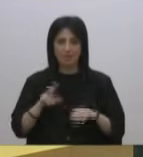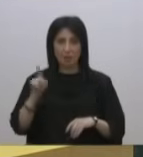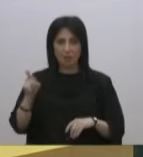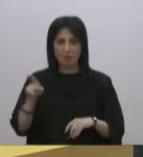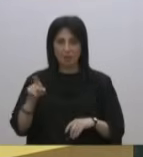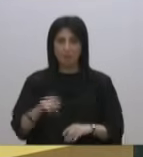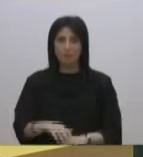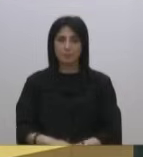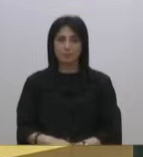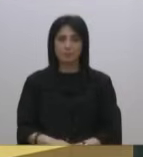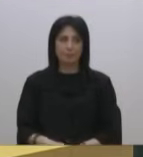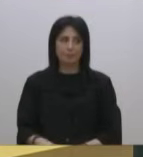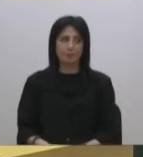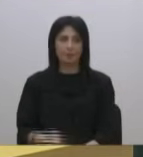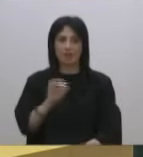საქმეს